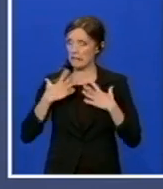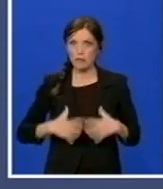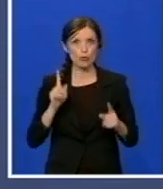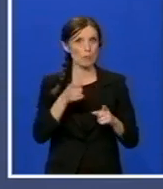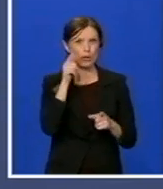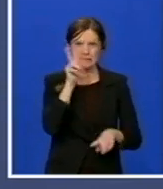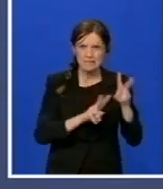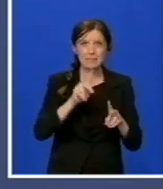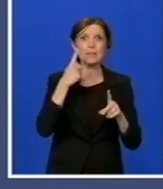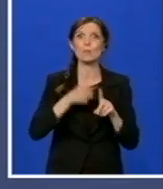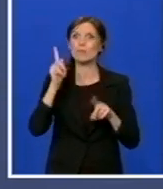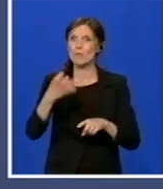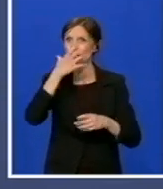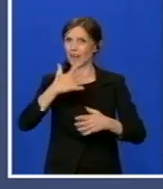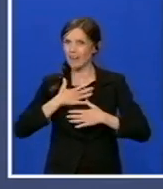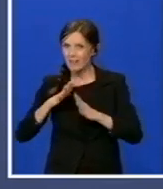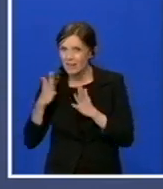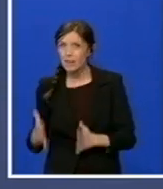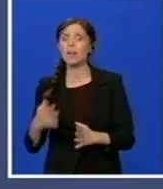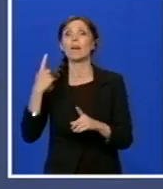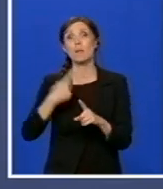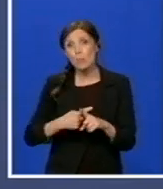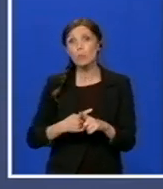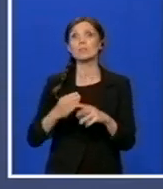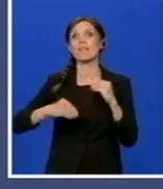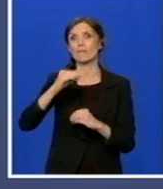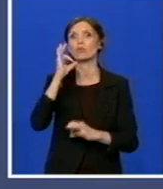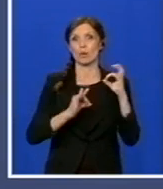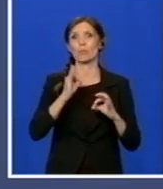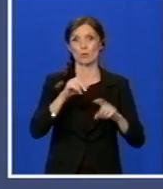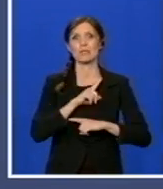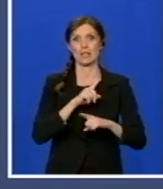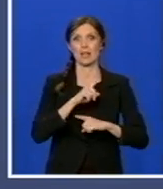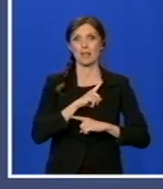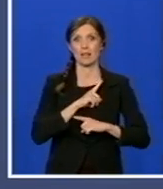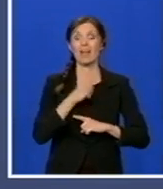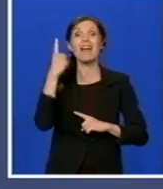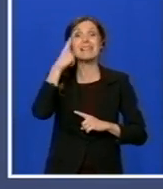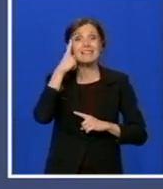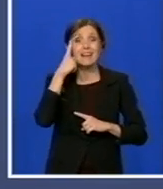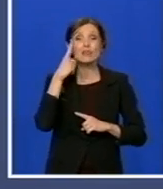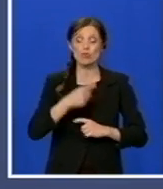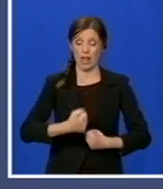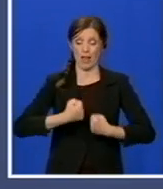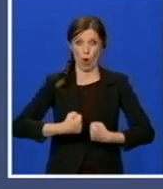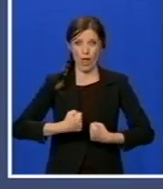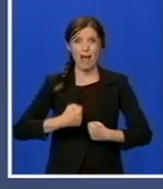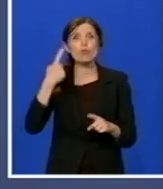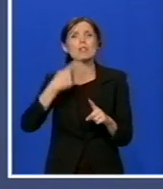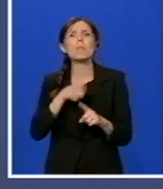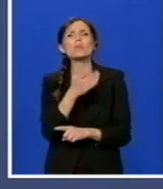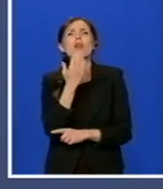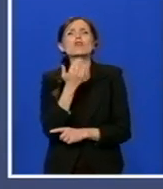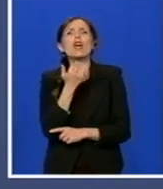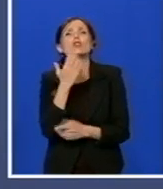pa čak i sa većim mortalitetom. Dakle, gojaznost i tip 2 dijabetesa su